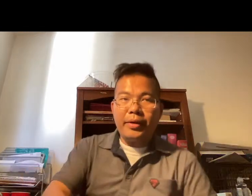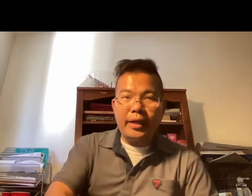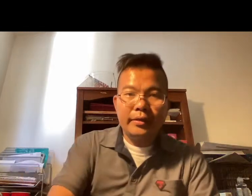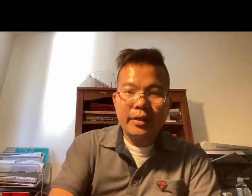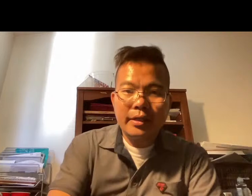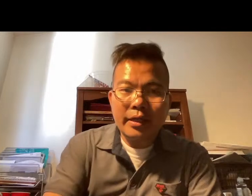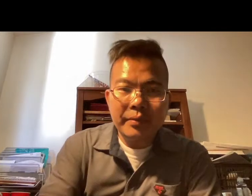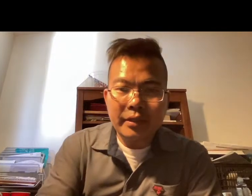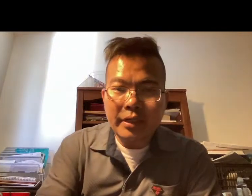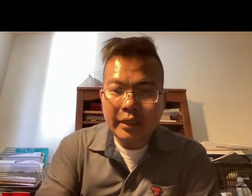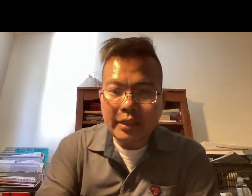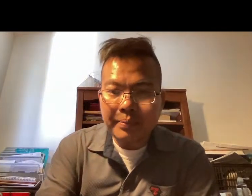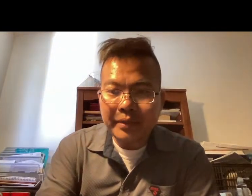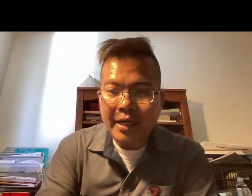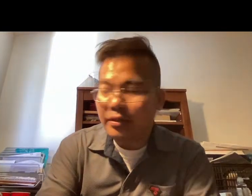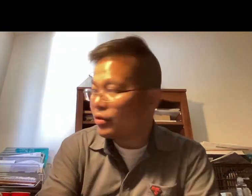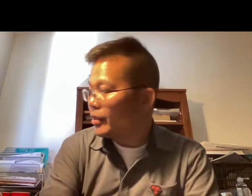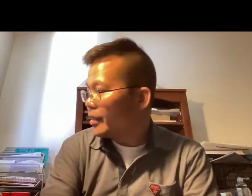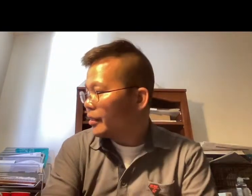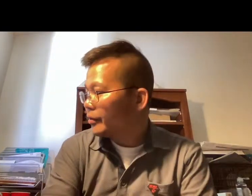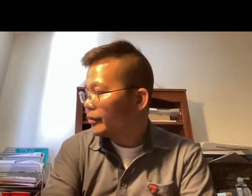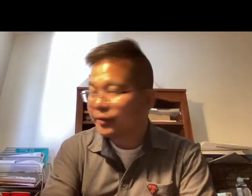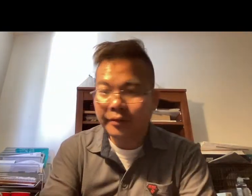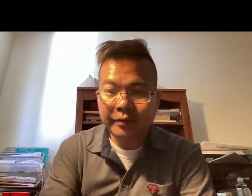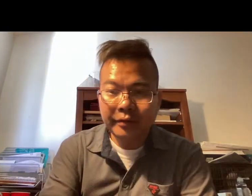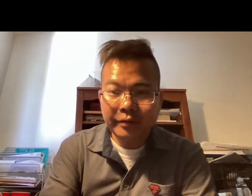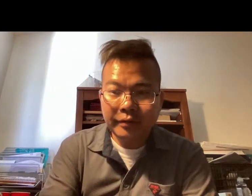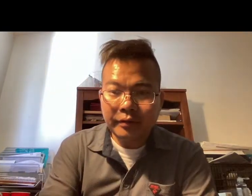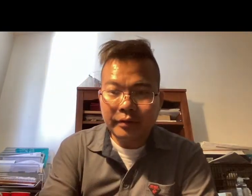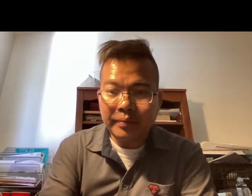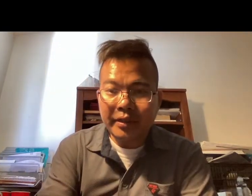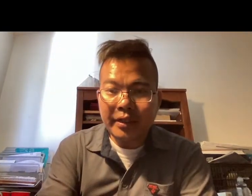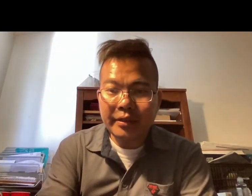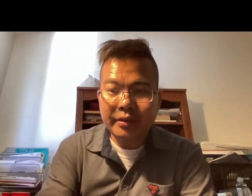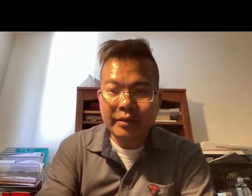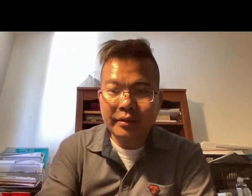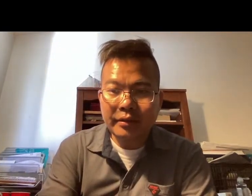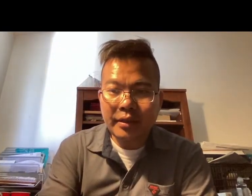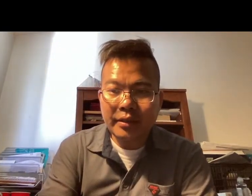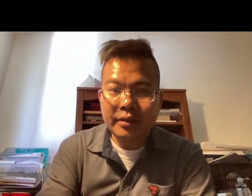Hello các bạn, đây là mình đang làm test thôi nha. Làm